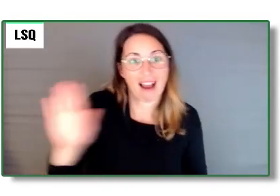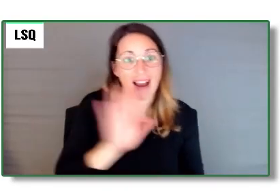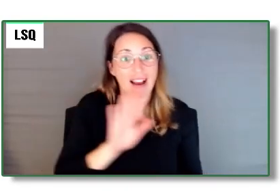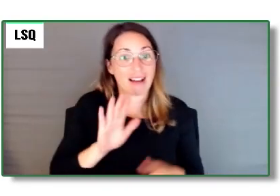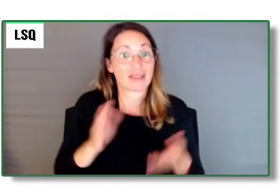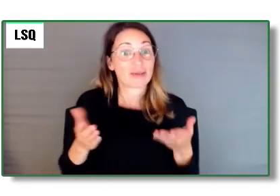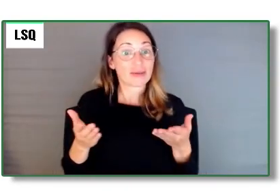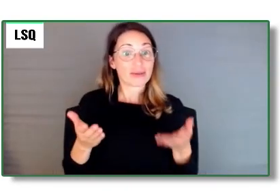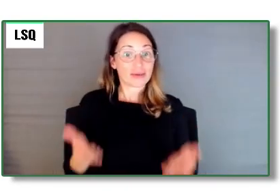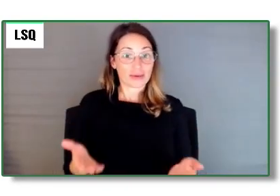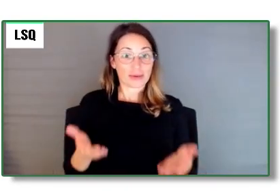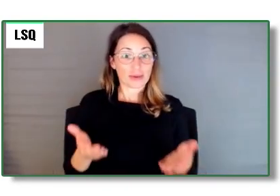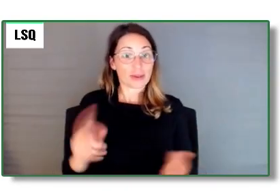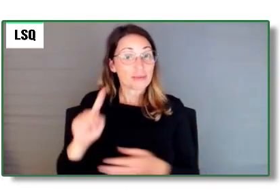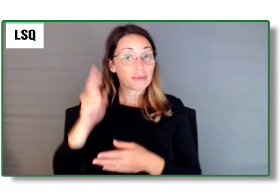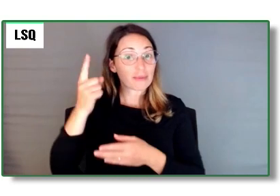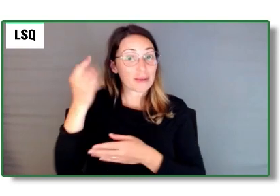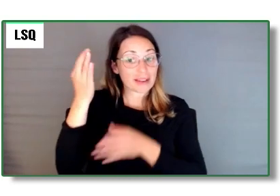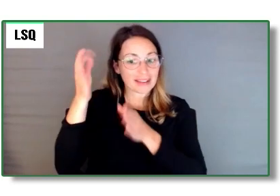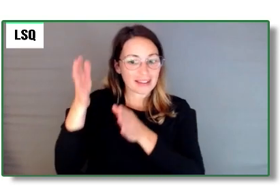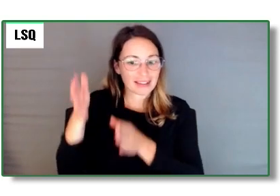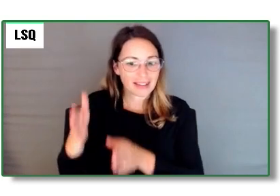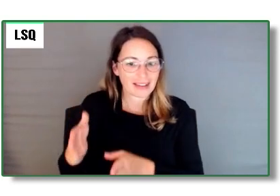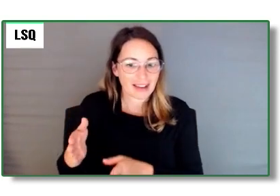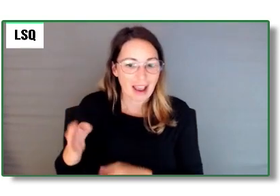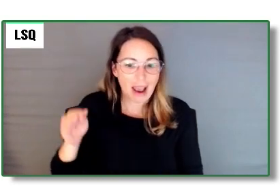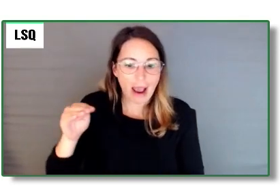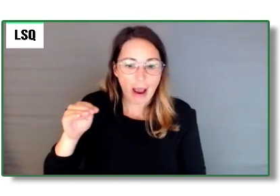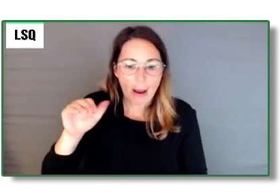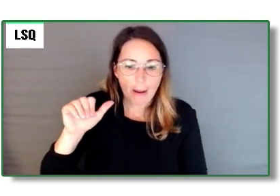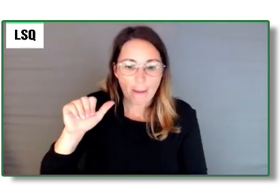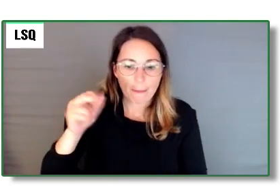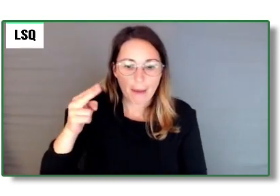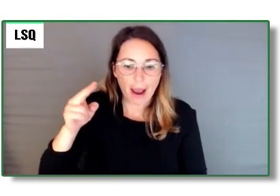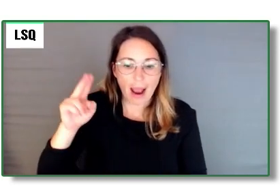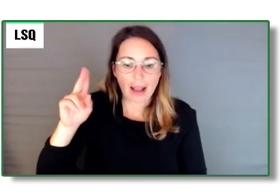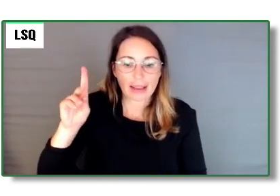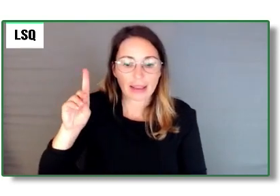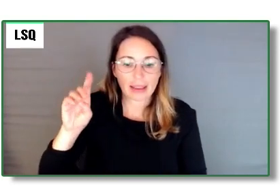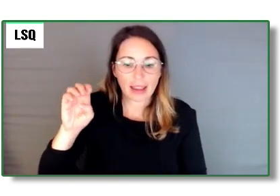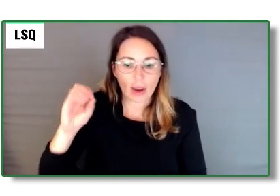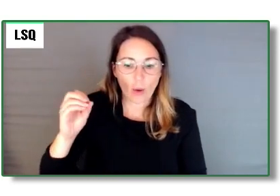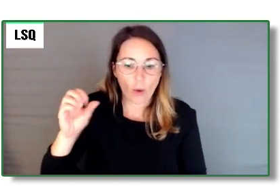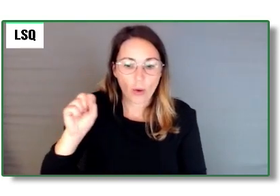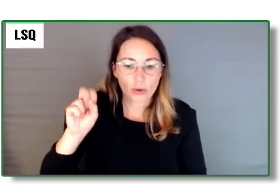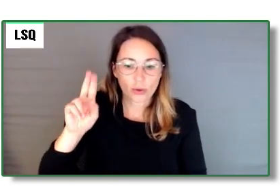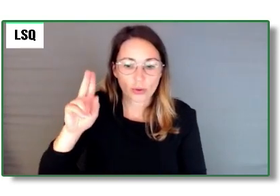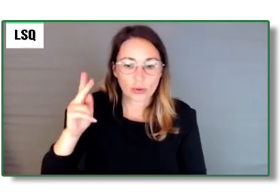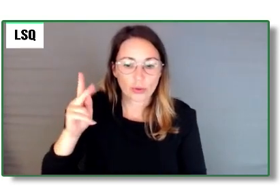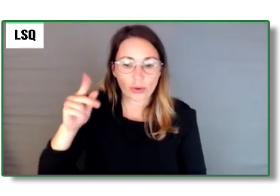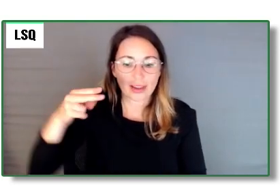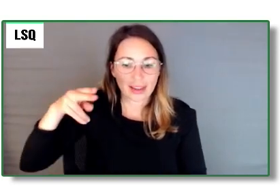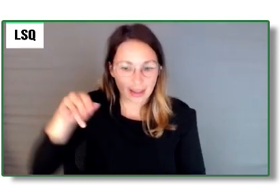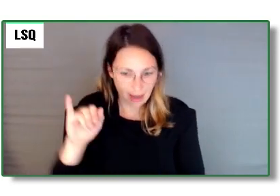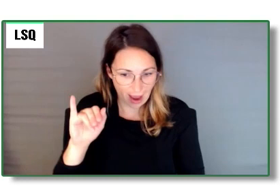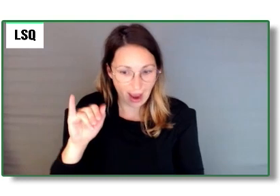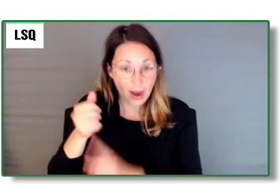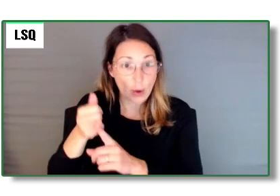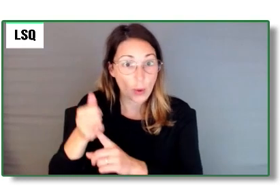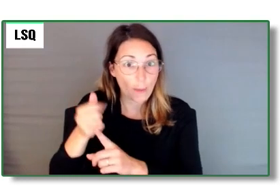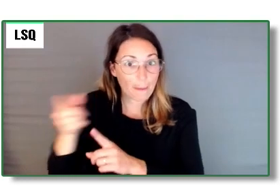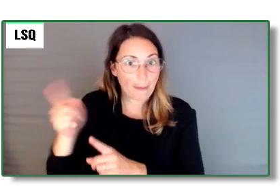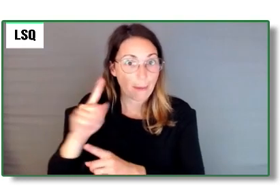conférencier, Mahadeo Sukai, qui est le premier chercheur biomédical aveugle au Canada. Il possède plus de 20 ans d'expérience en tant que